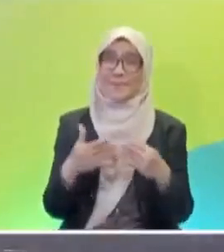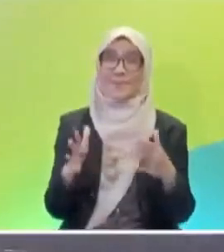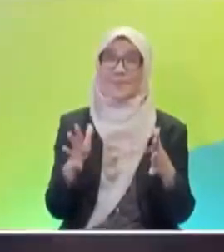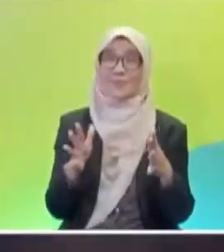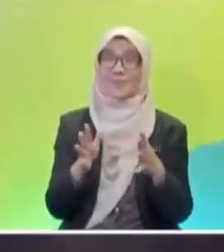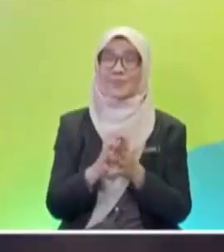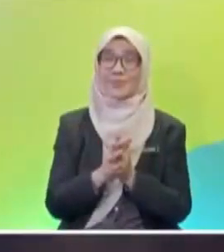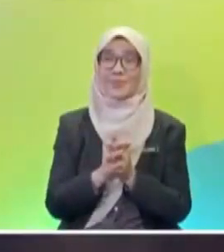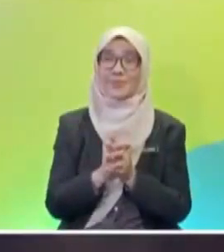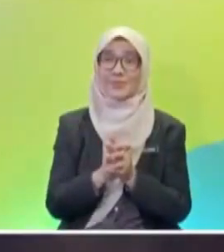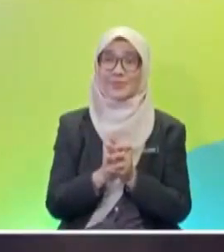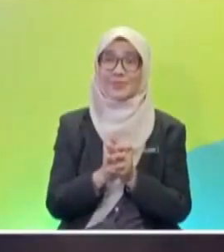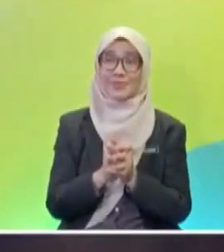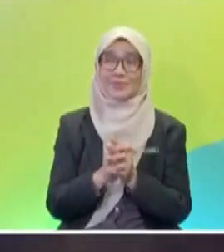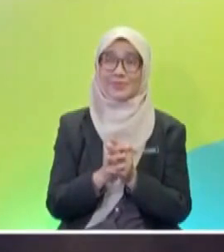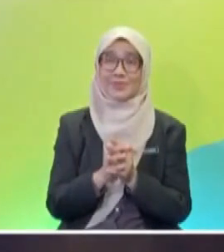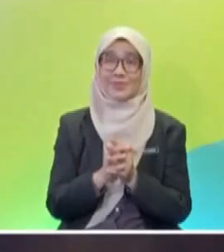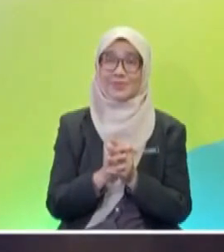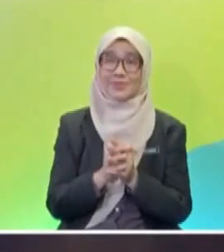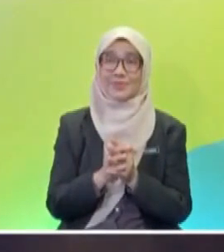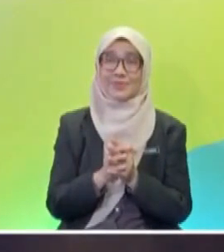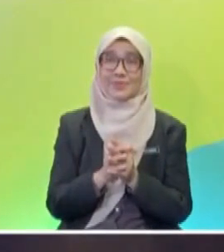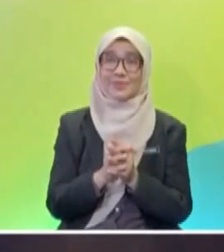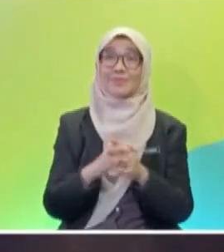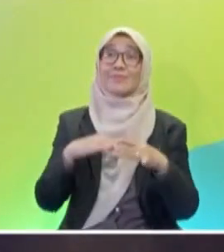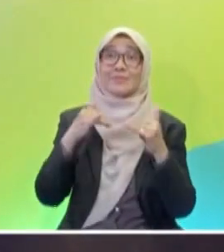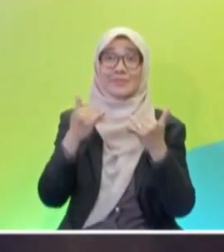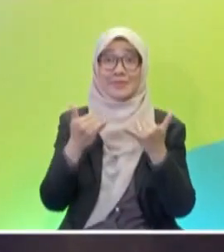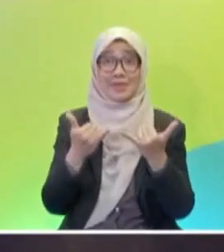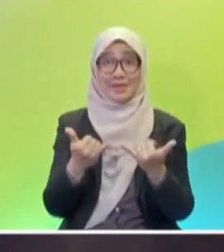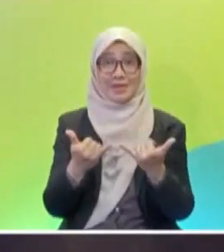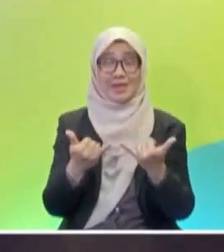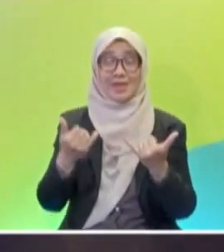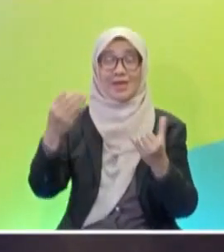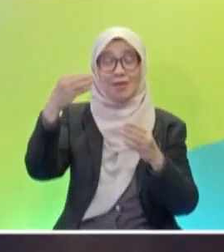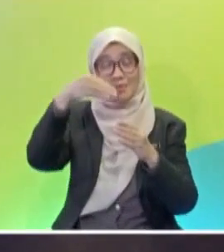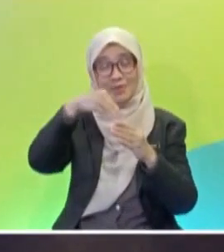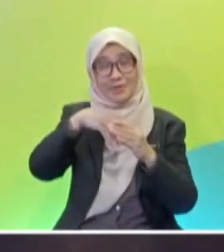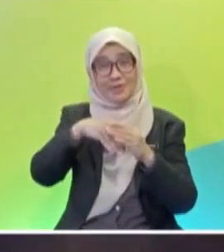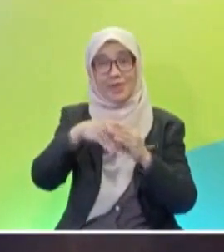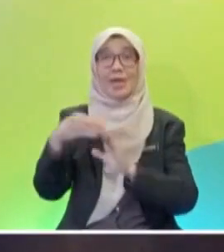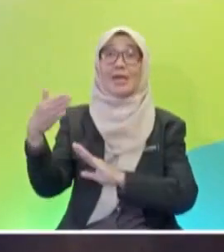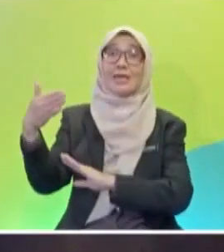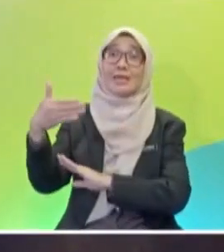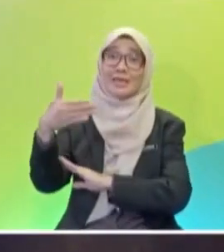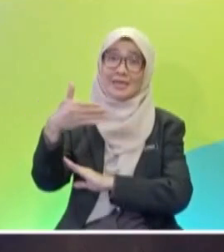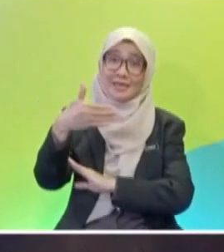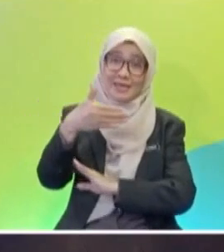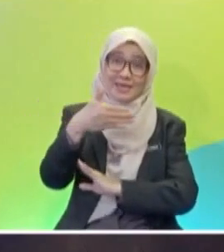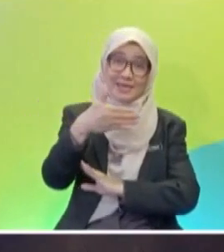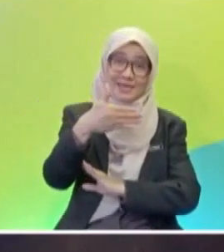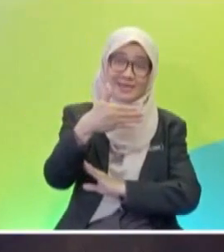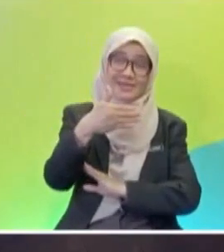selesai Oke seterusnya kita akan masukkan yang terakhir adalah ikan